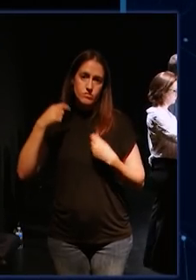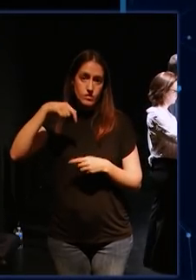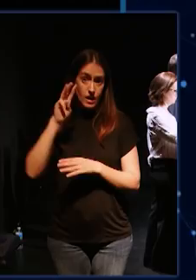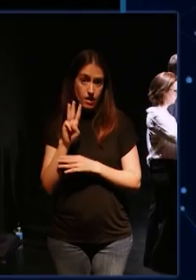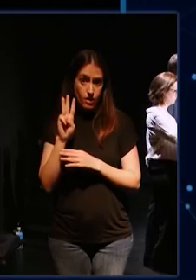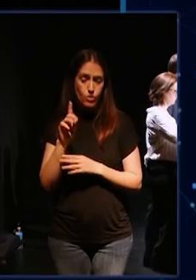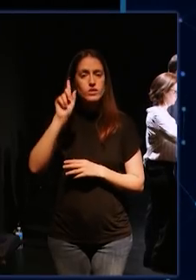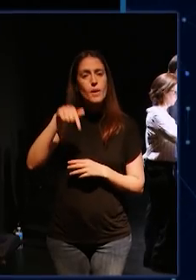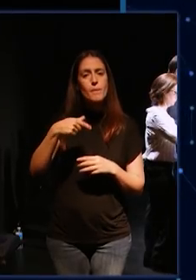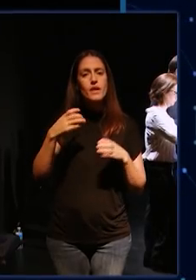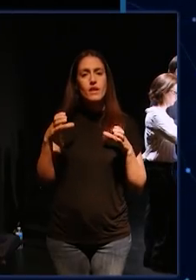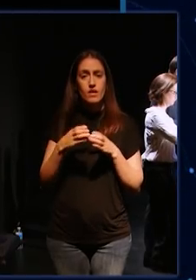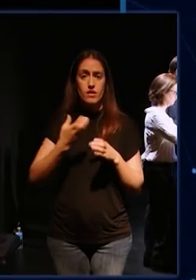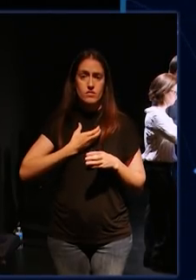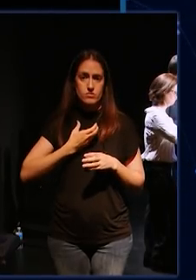també de l'equip de govern.